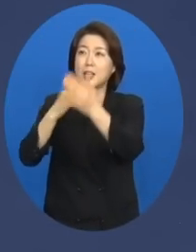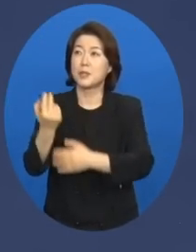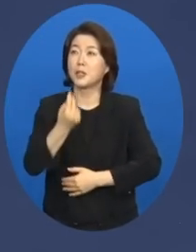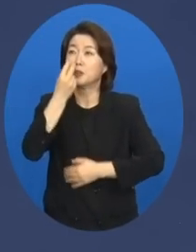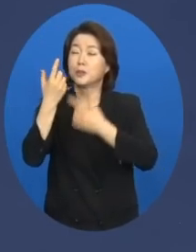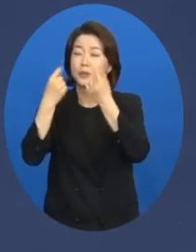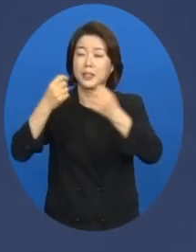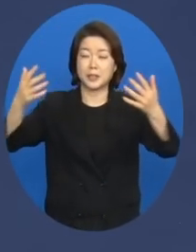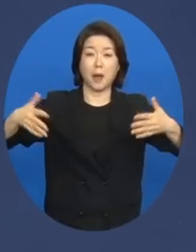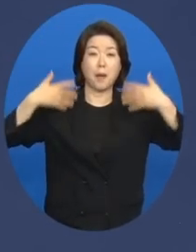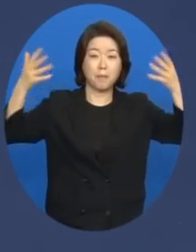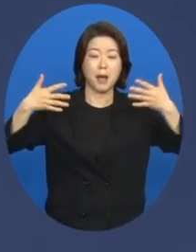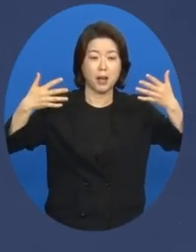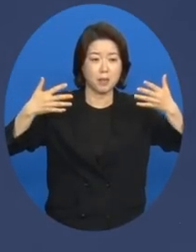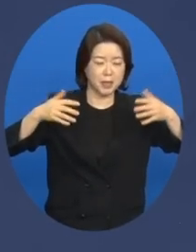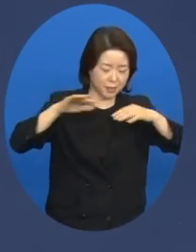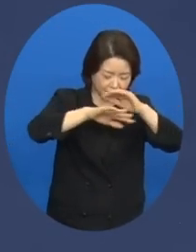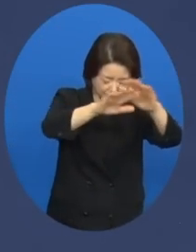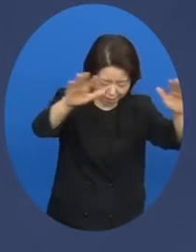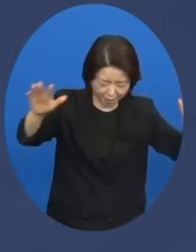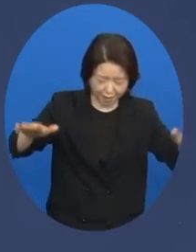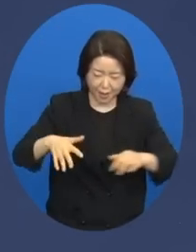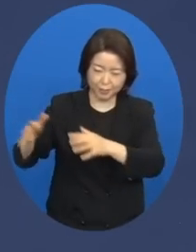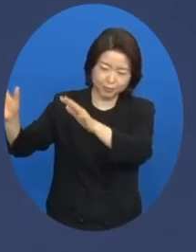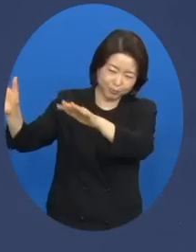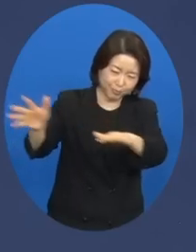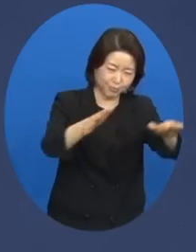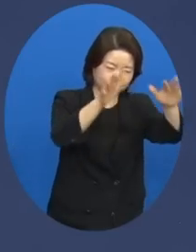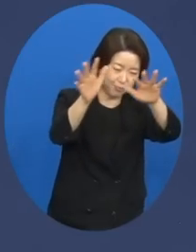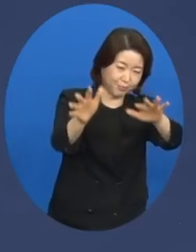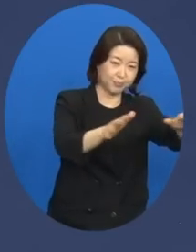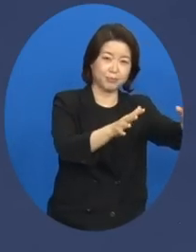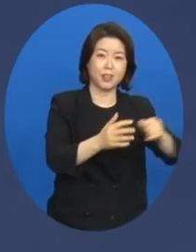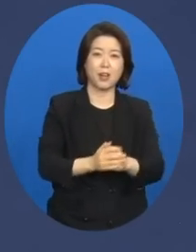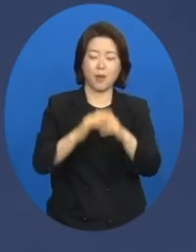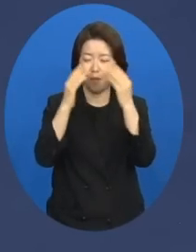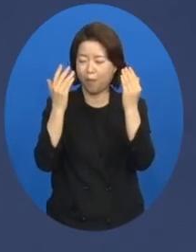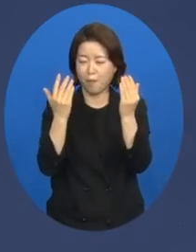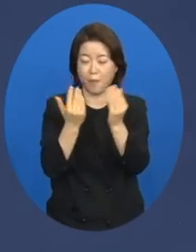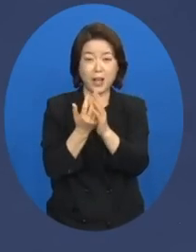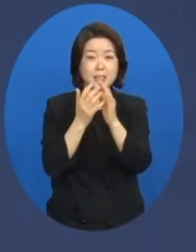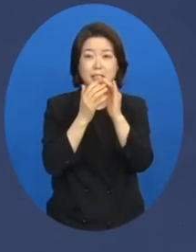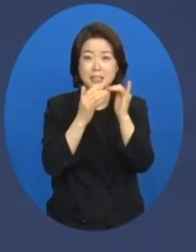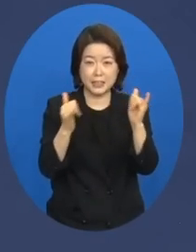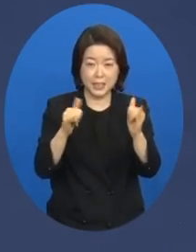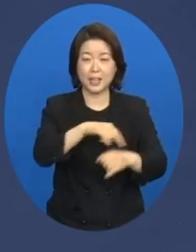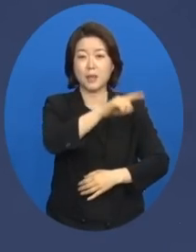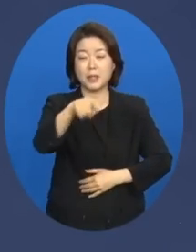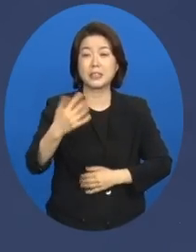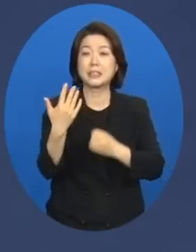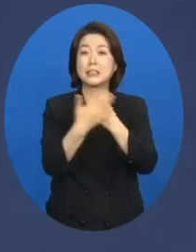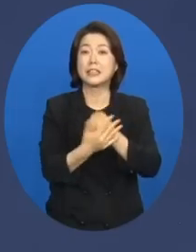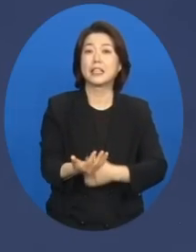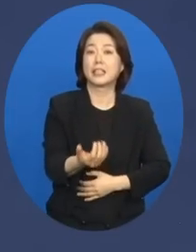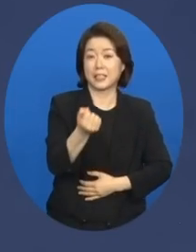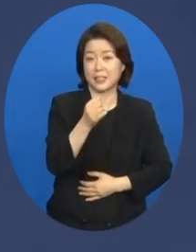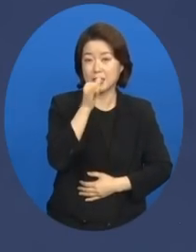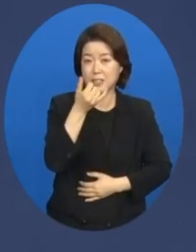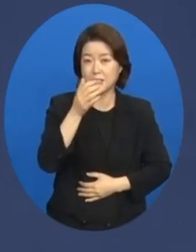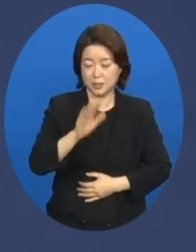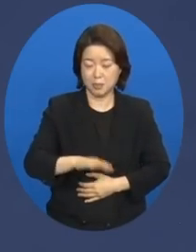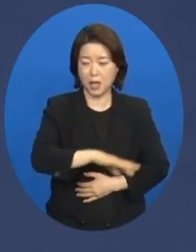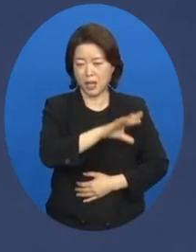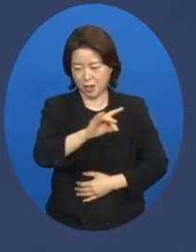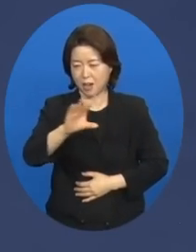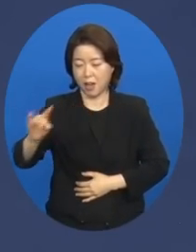그냥 지나치는 곳이 없는 하나님의 그 완전한 사랑들 그 은혜가 늘 있지만 때로 어떤 때